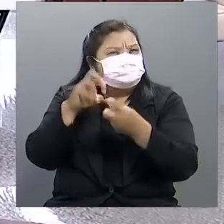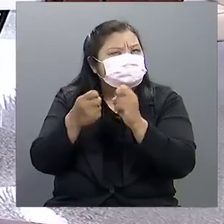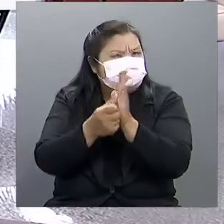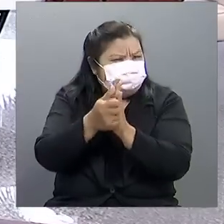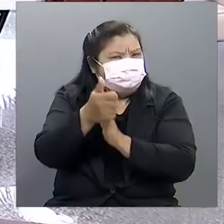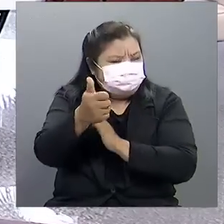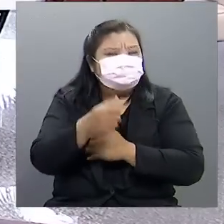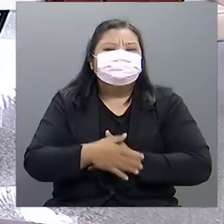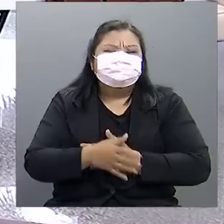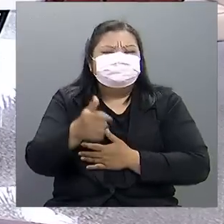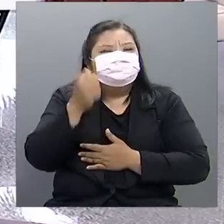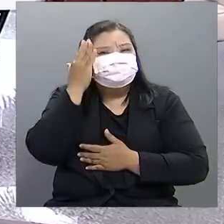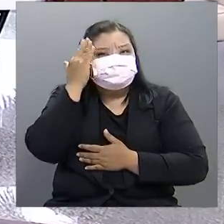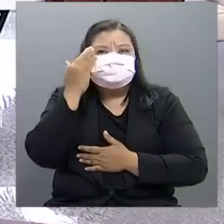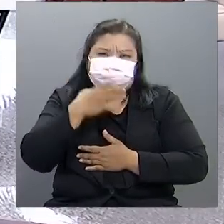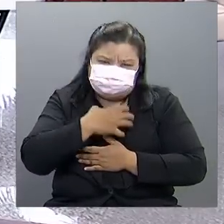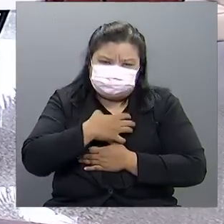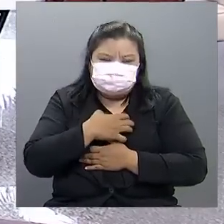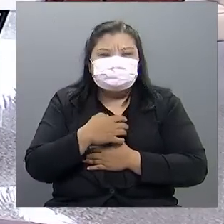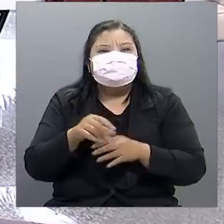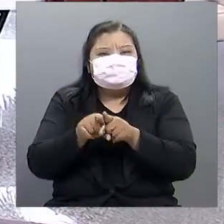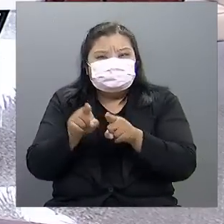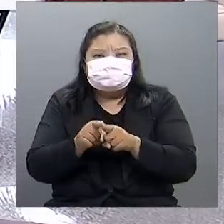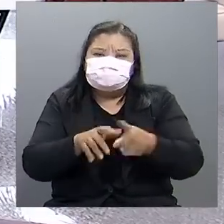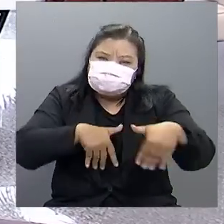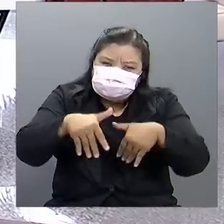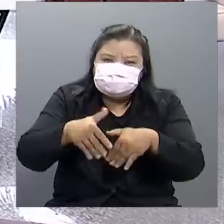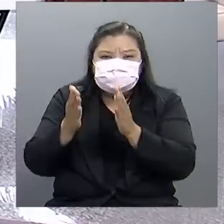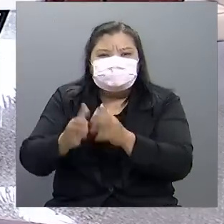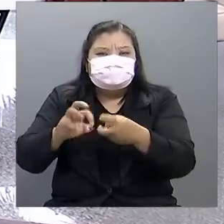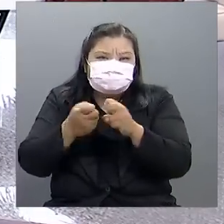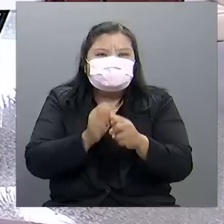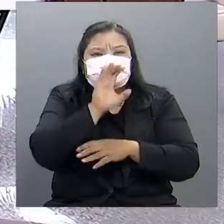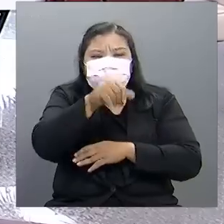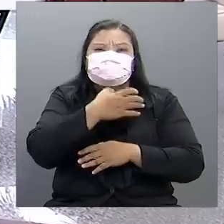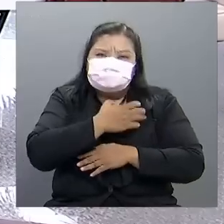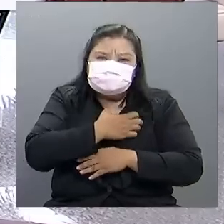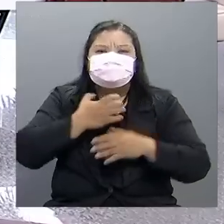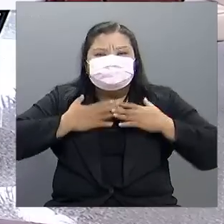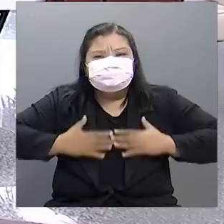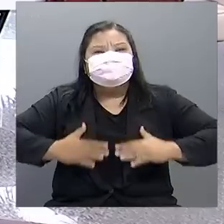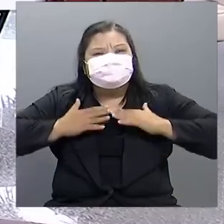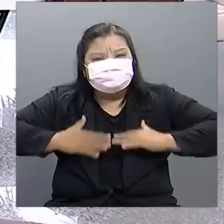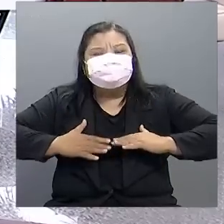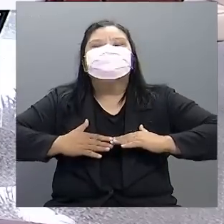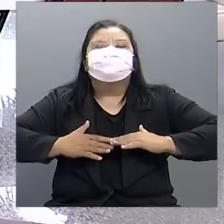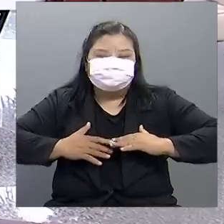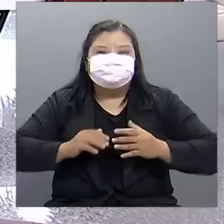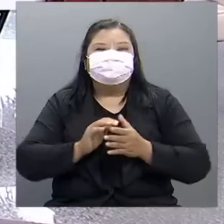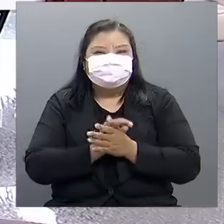ให้กับทุกคนละกันนะ ทงเจ้าตัวที่ แล้วก็ชาวบ้านที่นระผลกระทบนะครับวันนี้ขอบคุพี่ยืนมาก เลยครับผมขอบคุณค่ะ สวัดีค่ะ